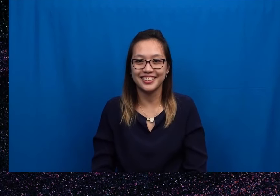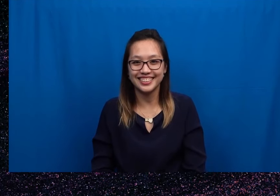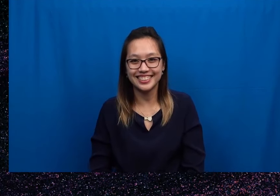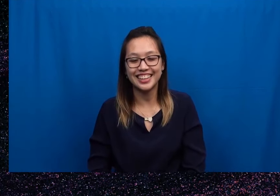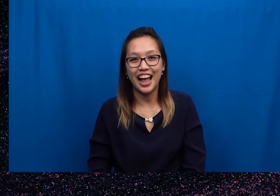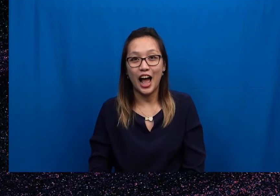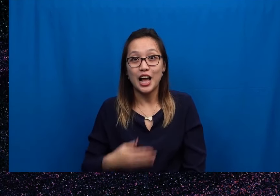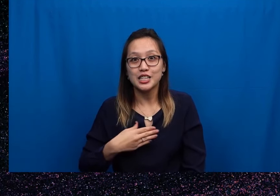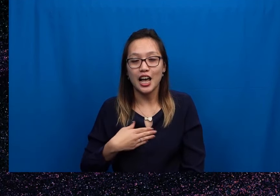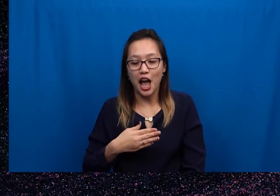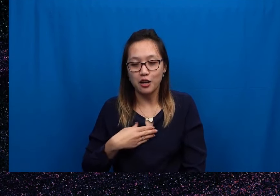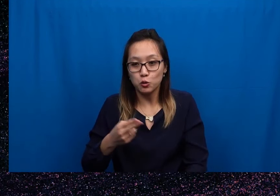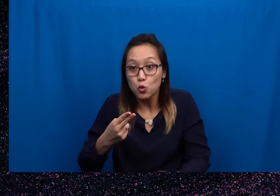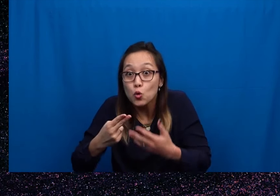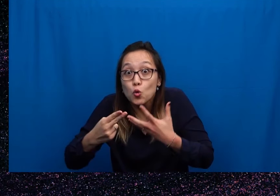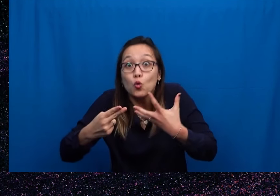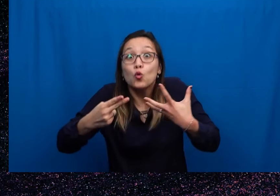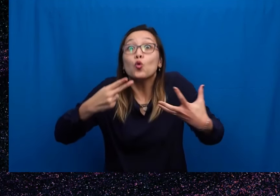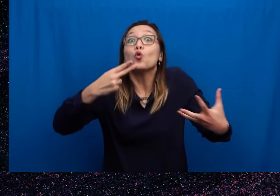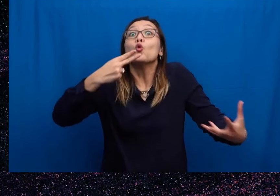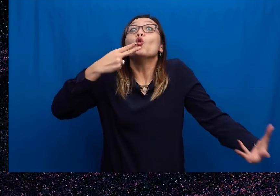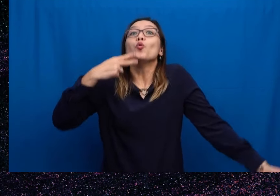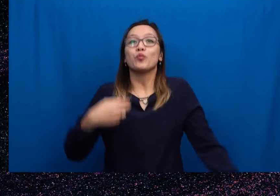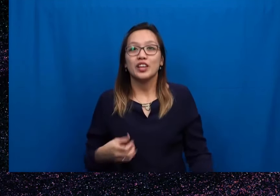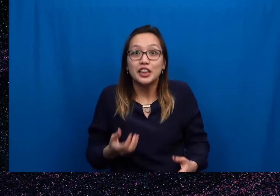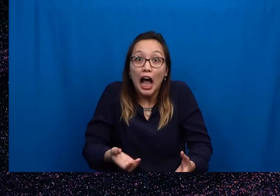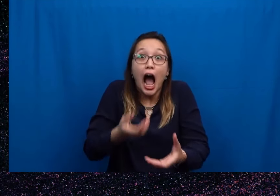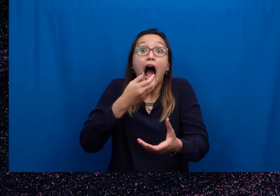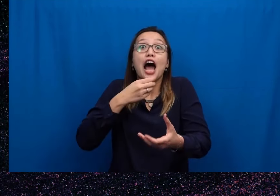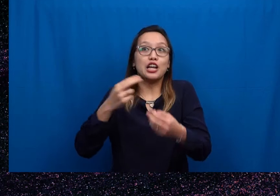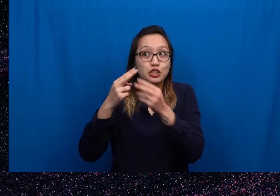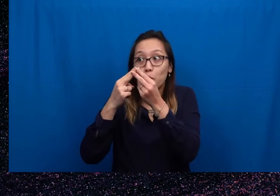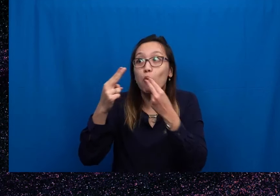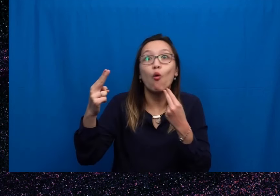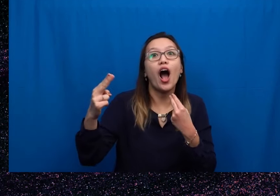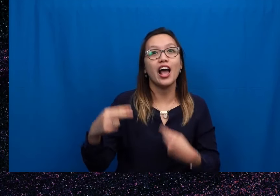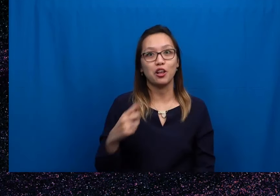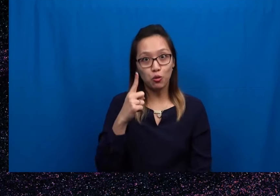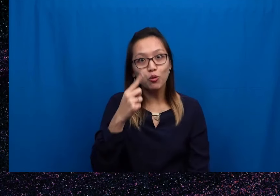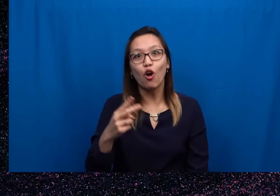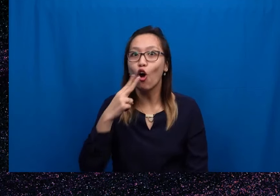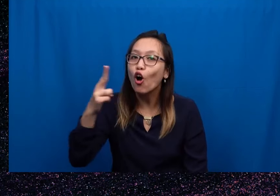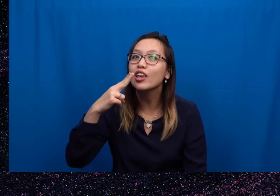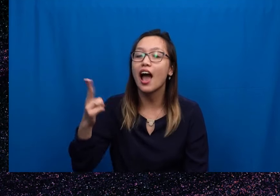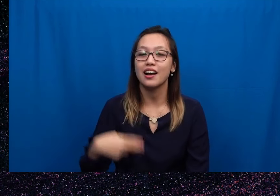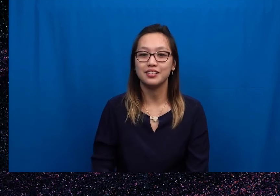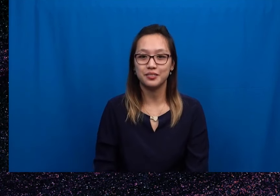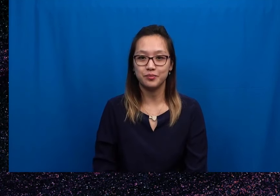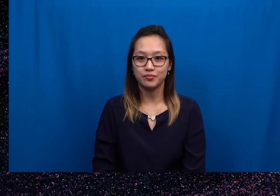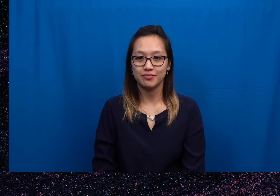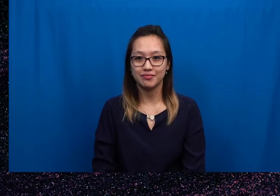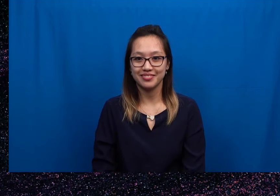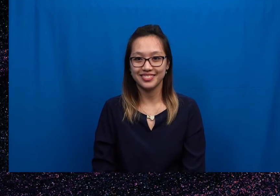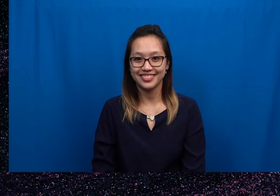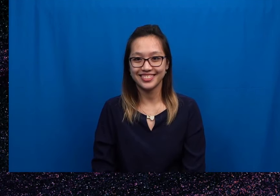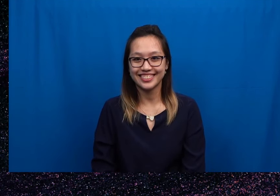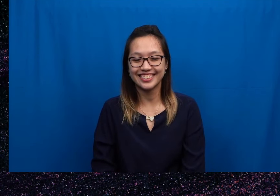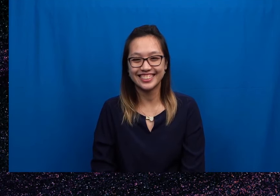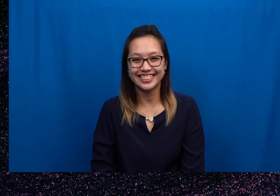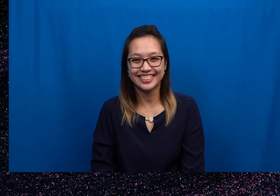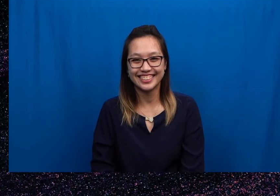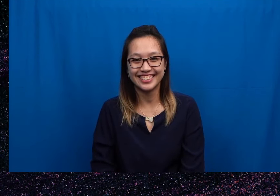paru-paru saya. Lalu kemudian saya tempelkan rokok itu di mulut saya. Dan saya bernapas dari